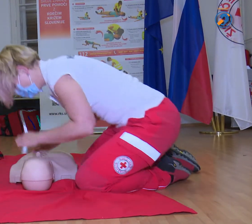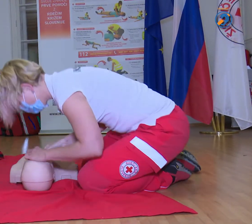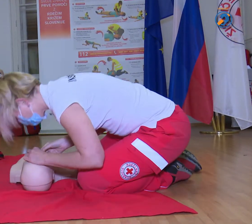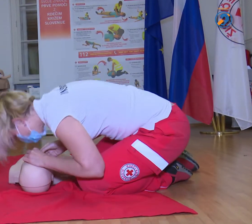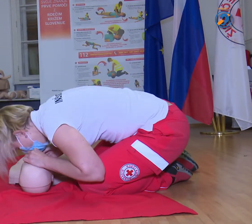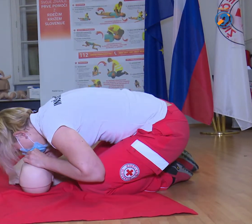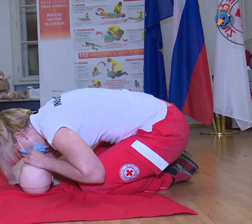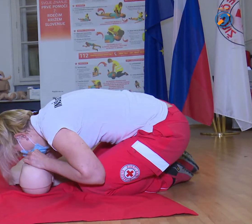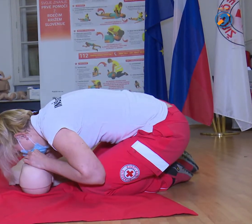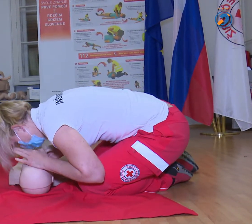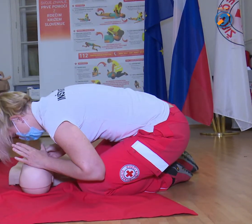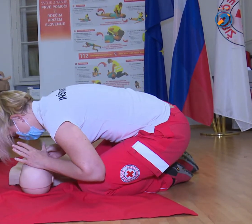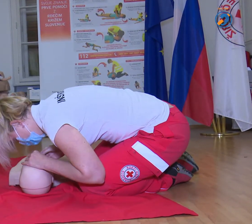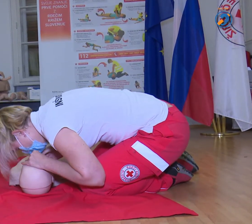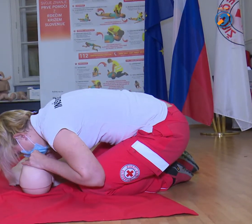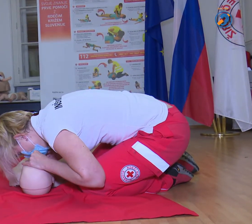30.